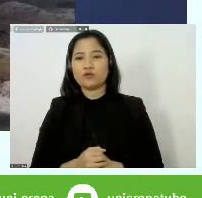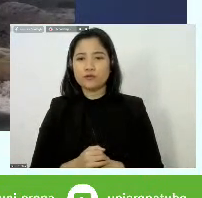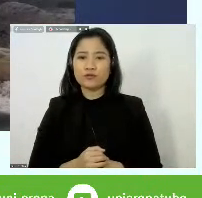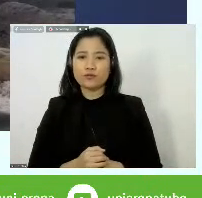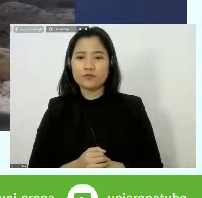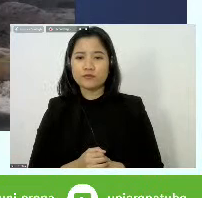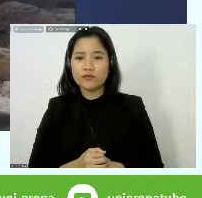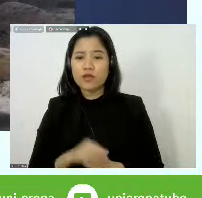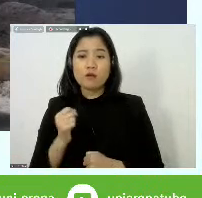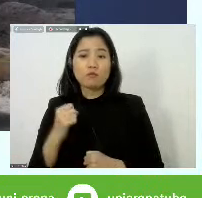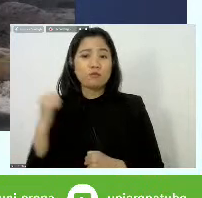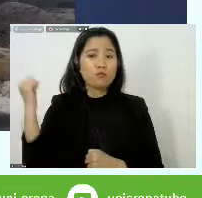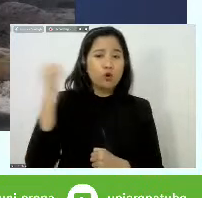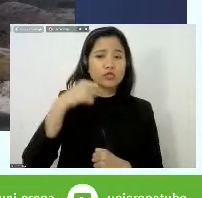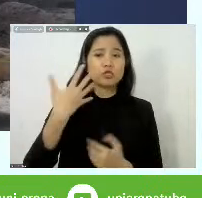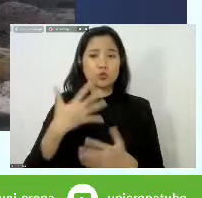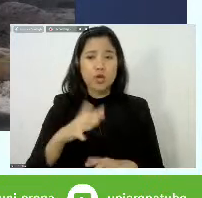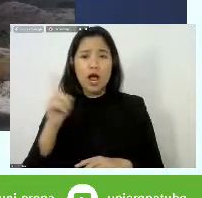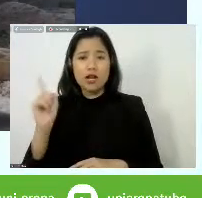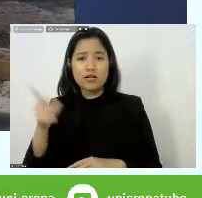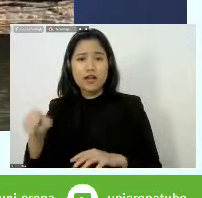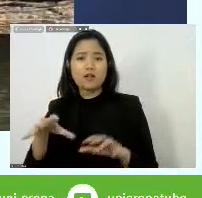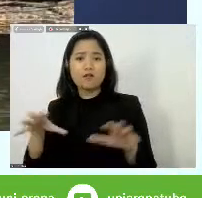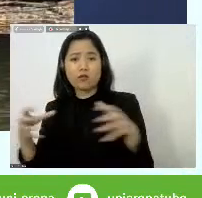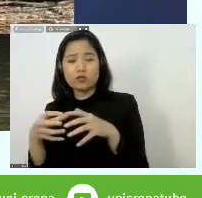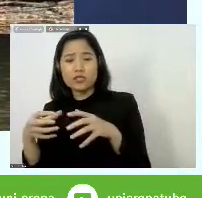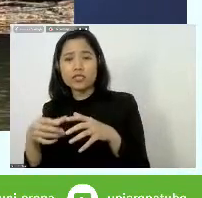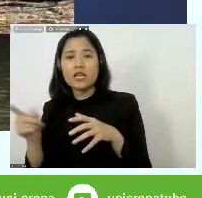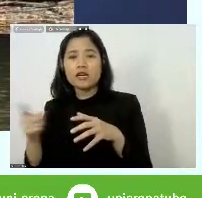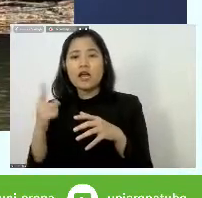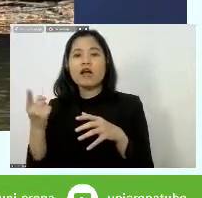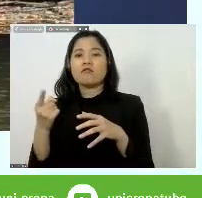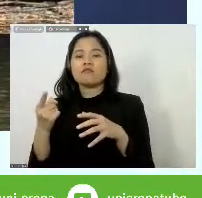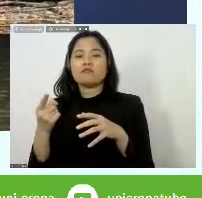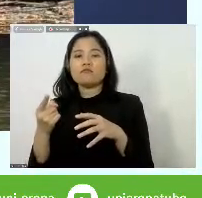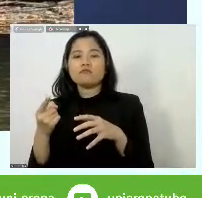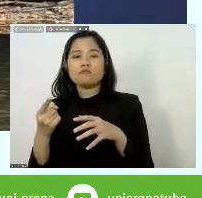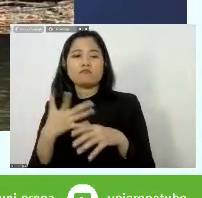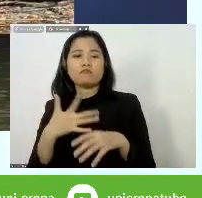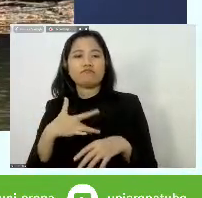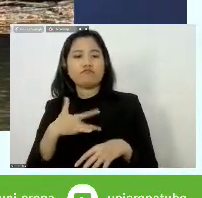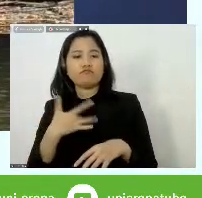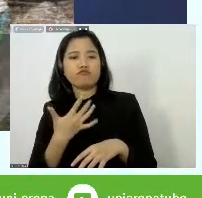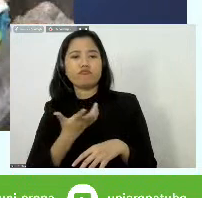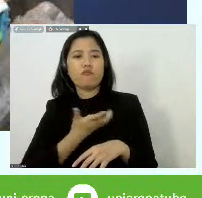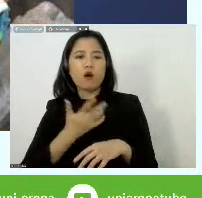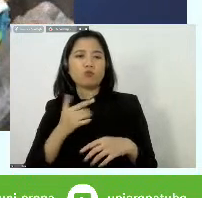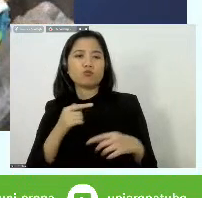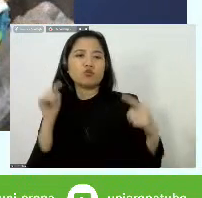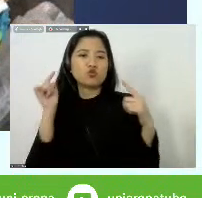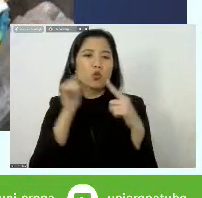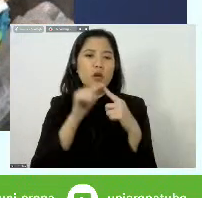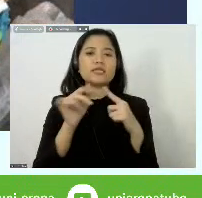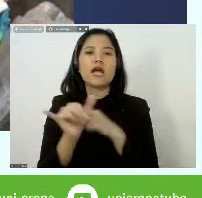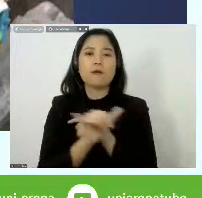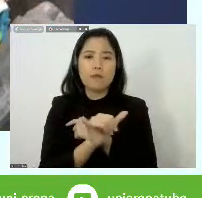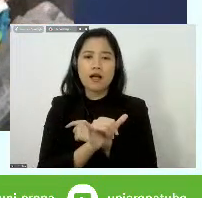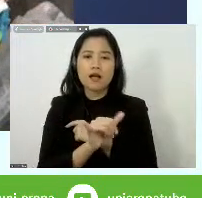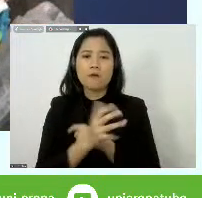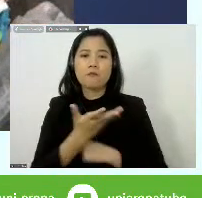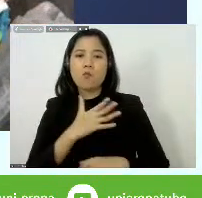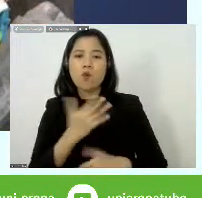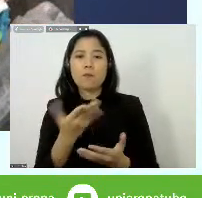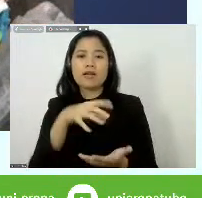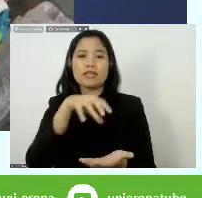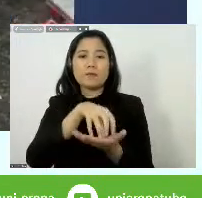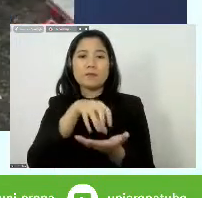yang memang punya punya frekuensi yang sama aksi yang sama yaitu kita pilih satu tujuan untuk membuat daerah